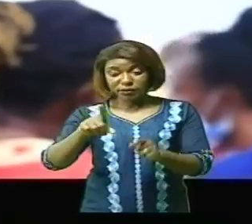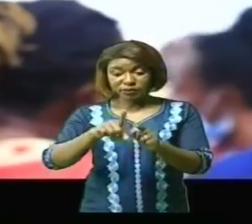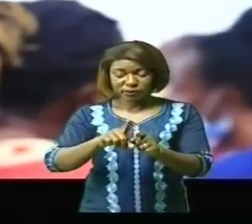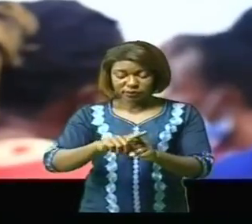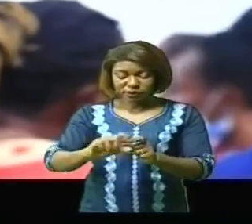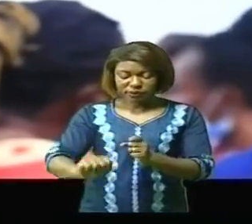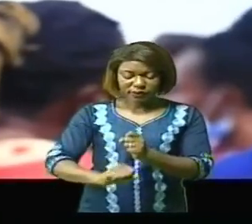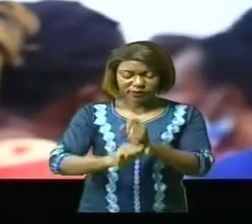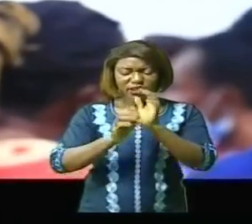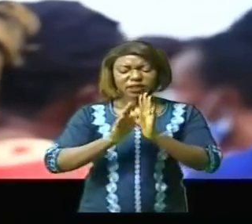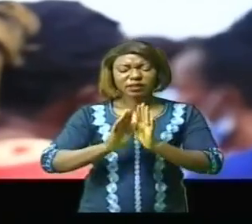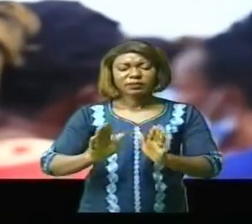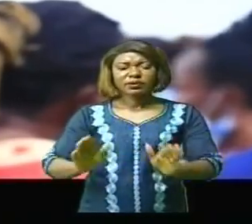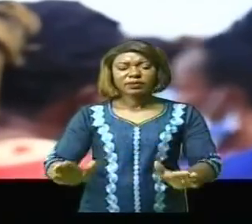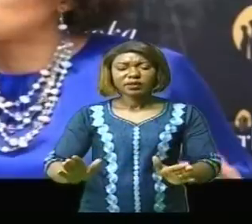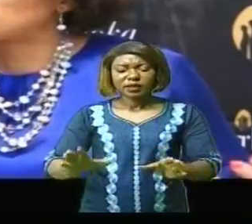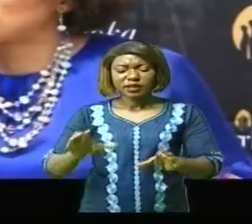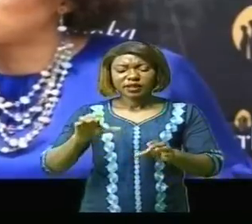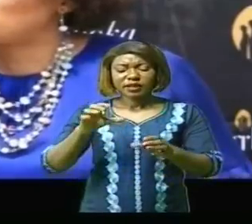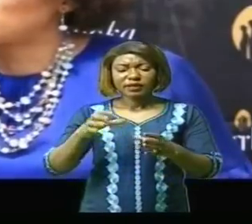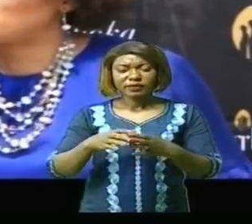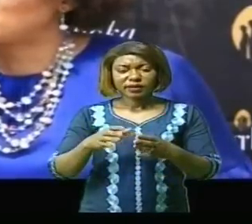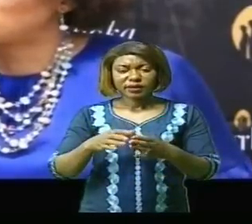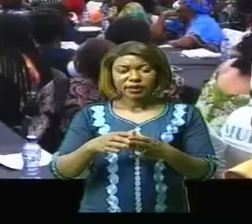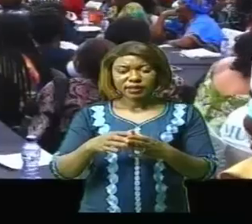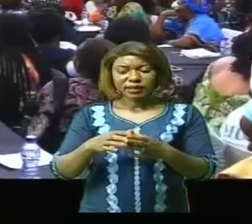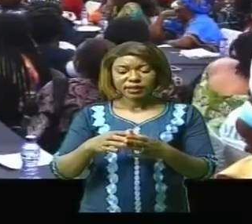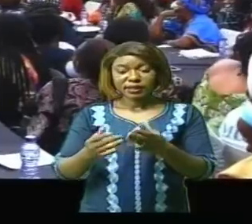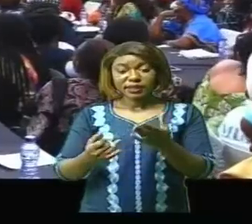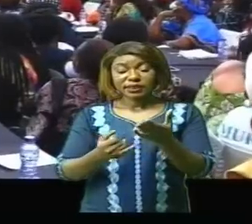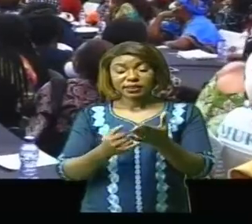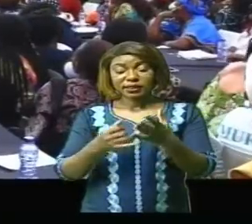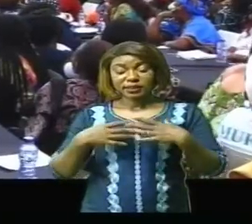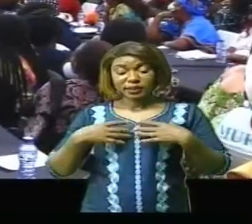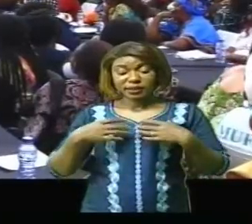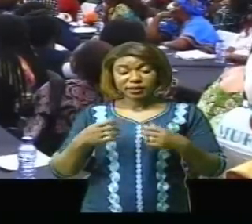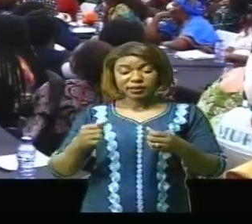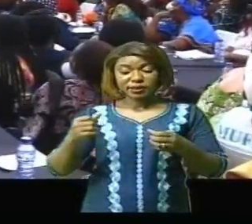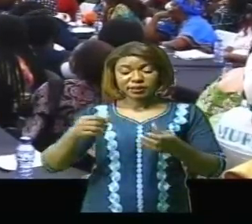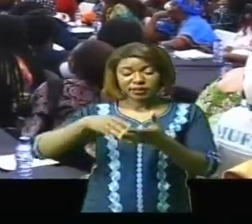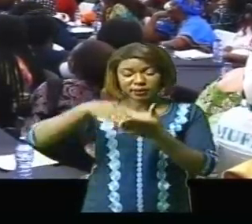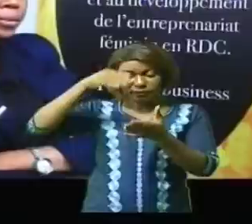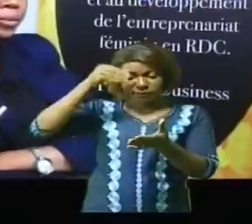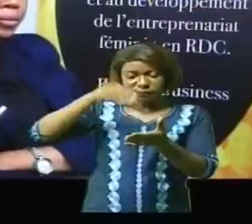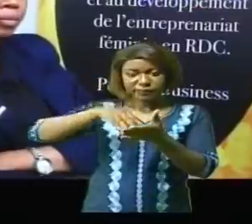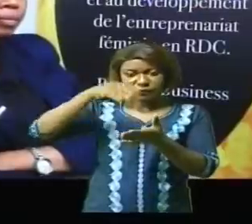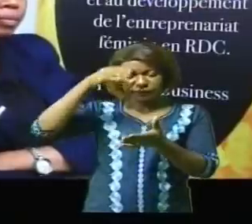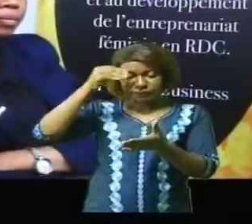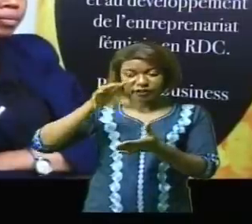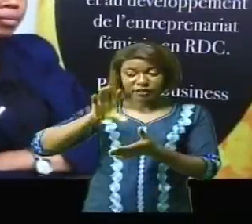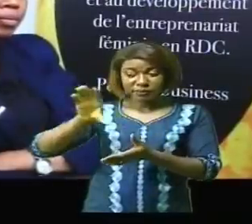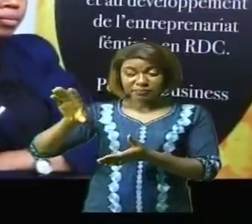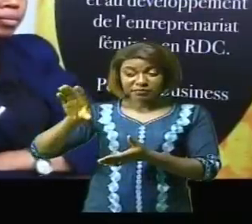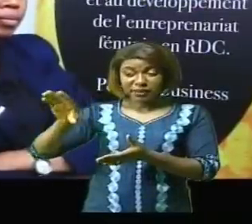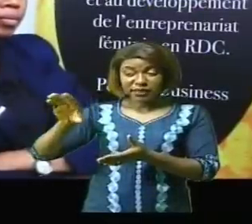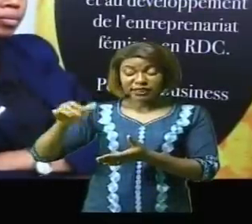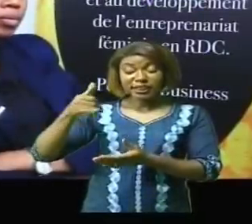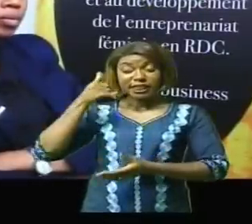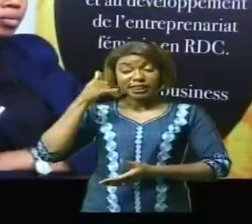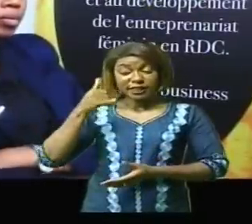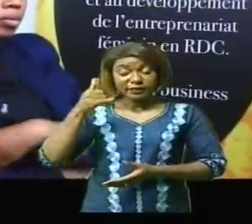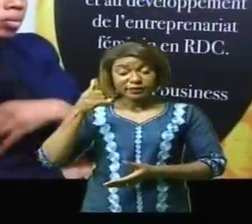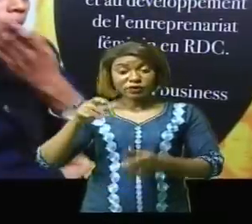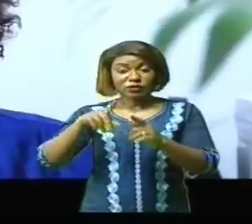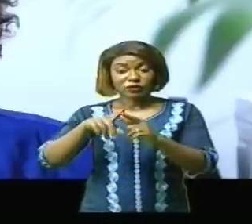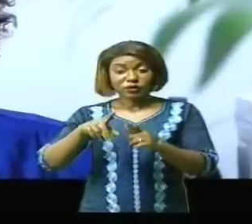renforce les capacités avec les moyens techniques que le secteur formel nous apporte. Grâce à cet apprentissage sur la mobile banking organisé par